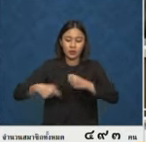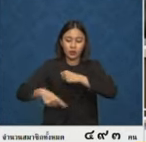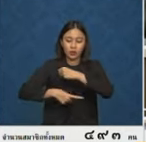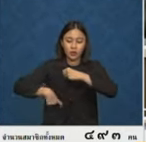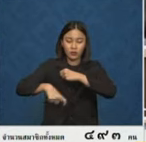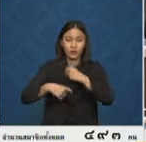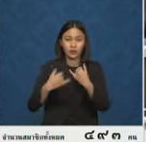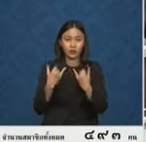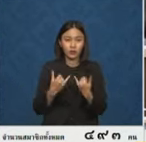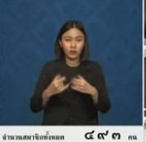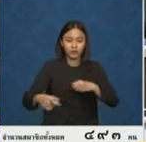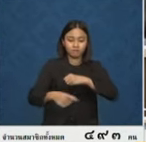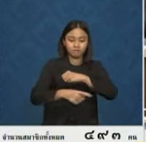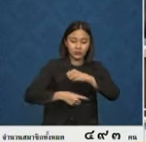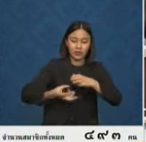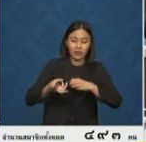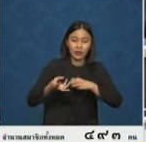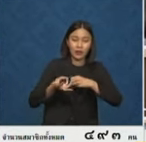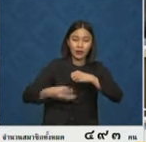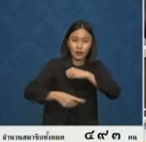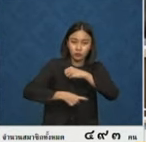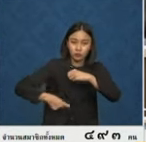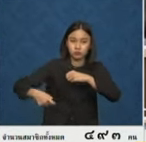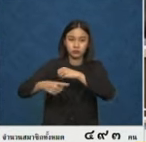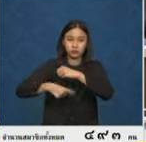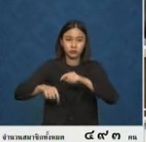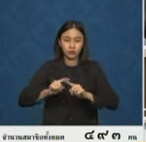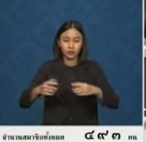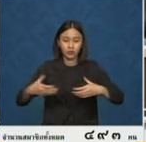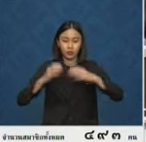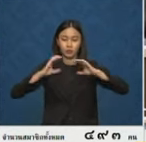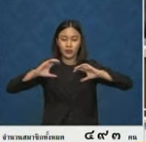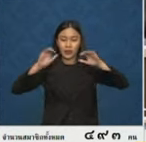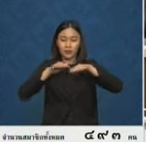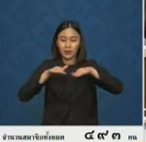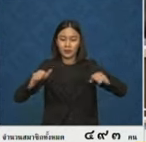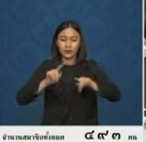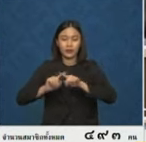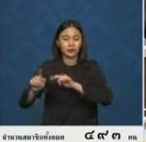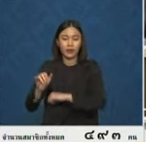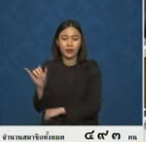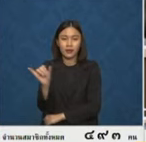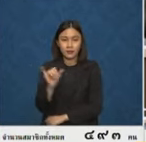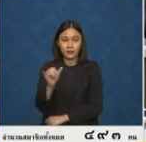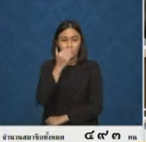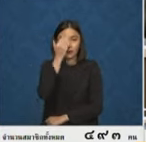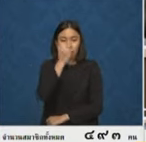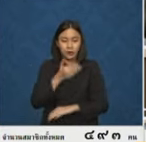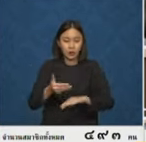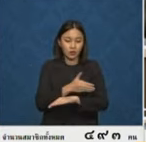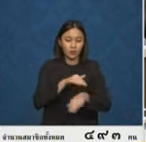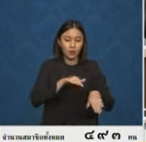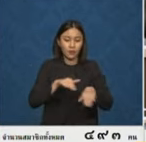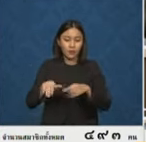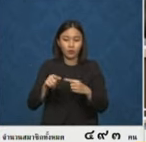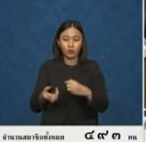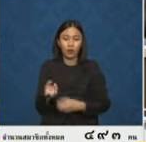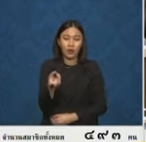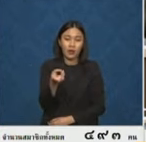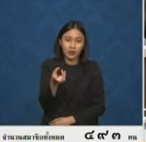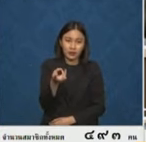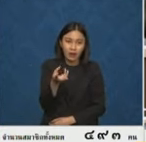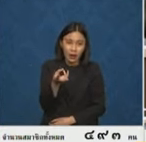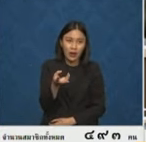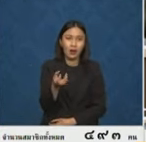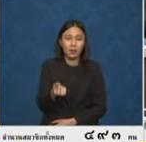ที่เริ่มทยอยเกี่ยวข้าวแต่รัฐบาลยังไม่มีมาตรการใดๆเพื่อรับมือกับสถานการณ์ข้าวล้น